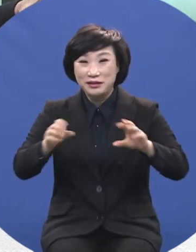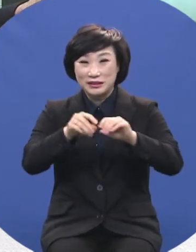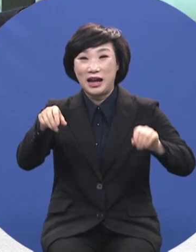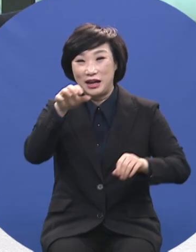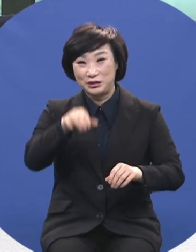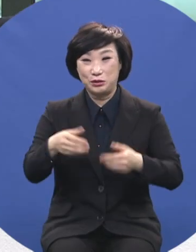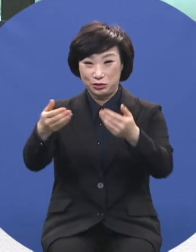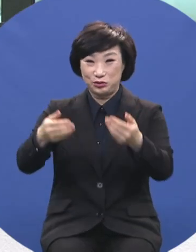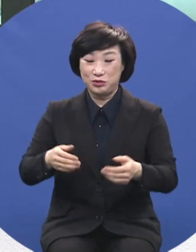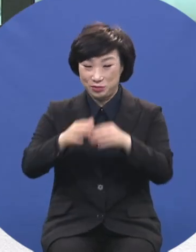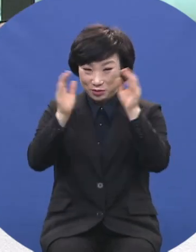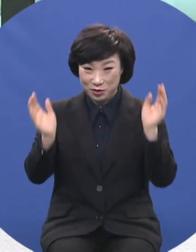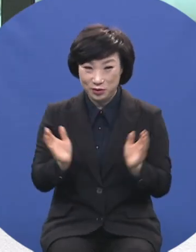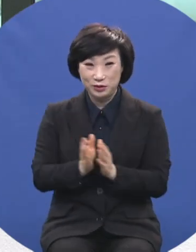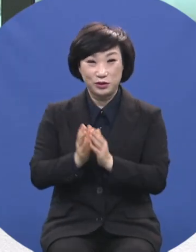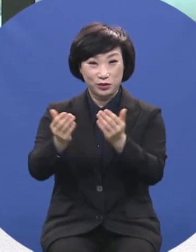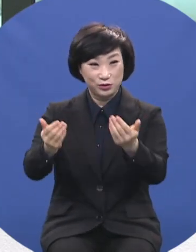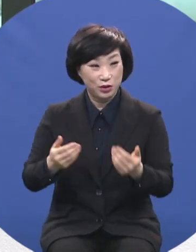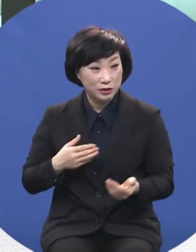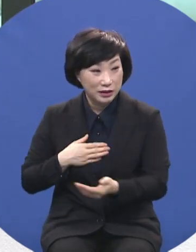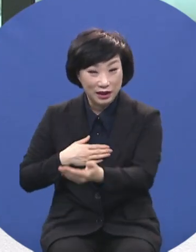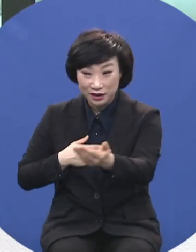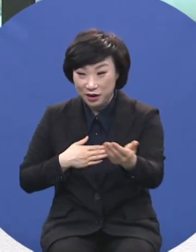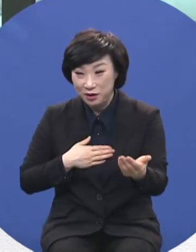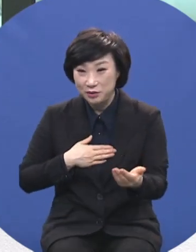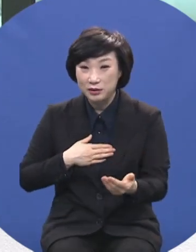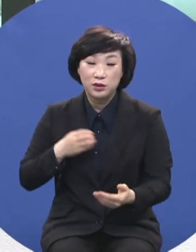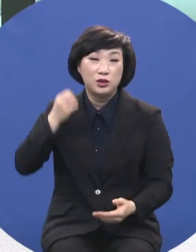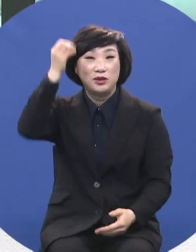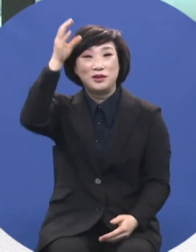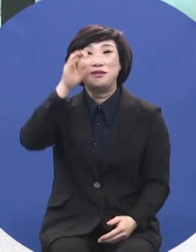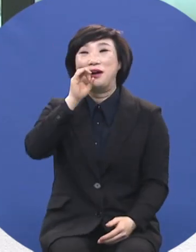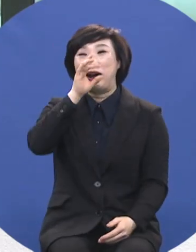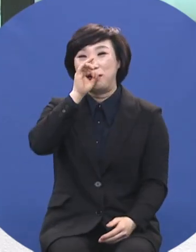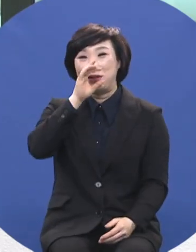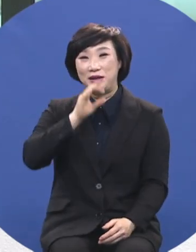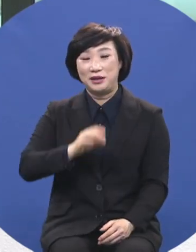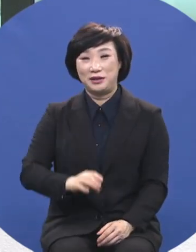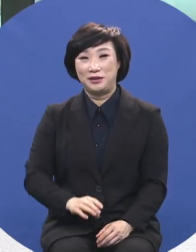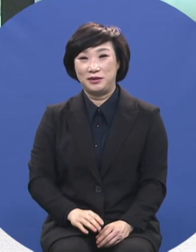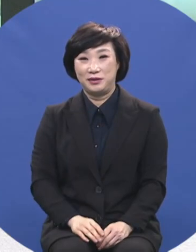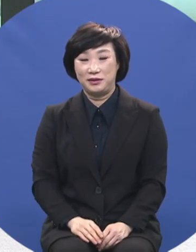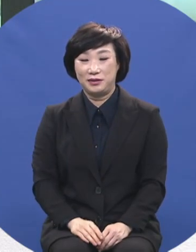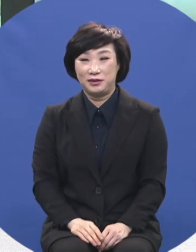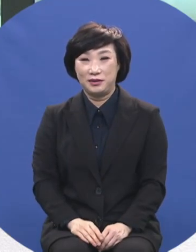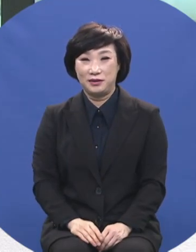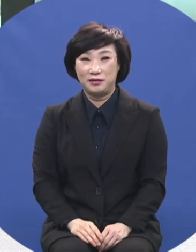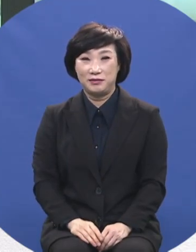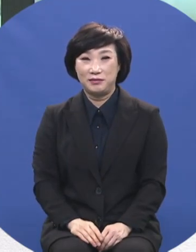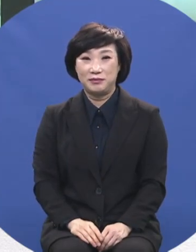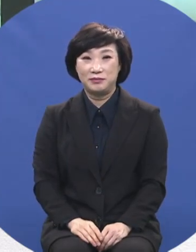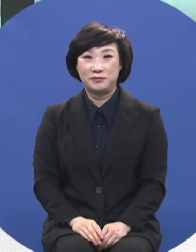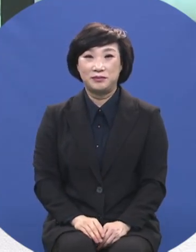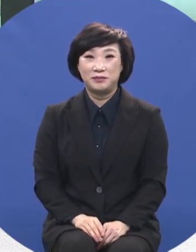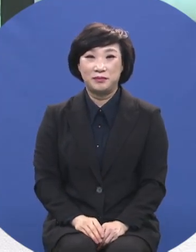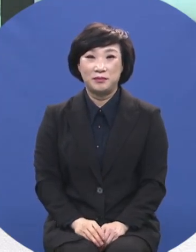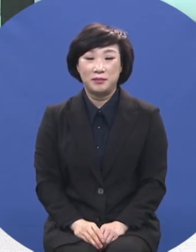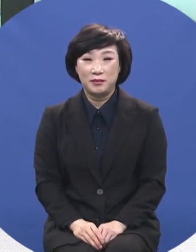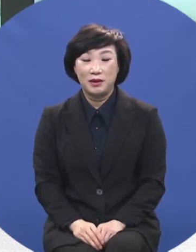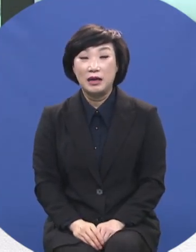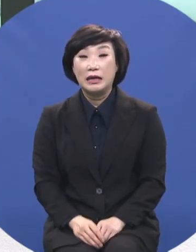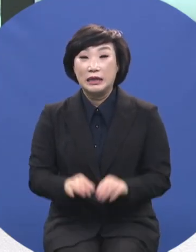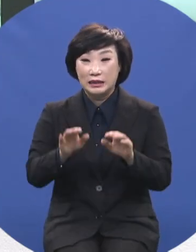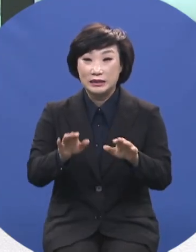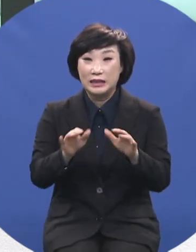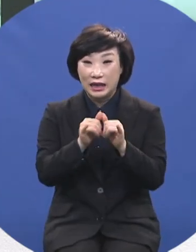지금도 얼마든지 있다는 사실을 절대 잊어서는 안 된다. 예, 이렇게 말씀하셨어요.